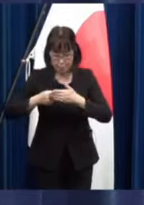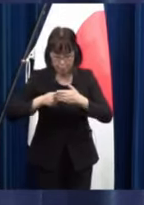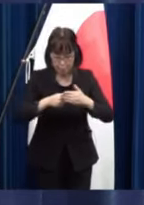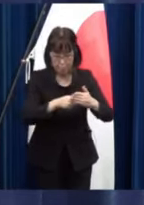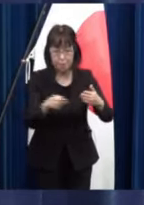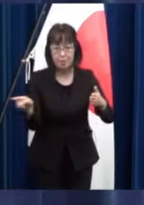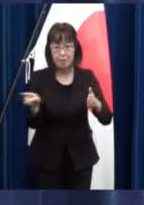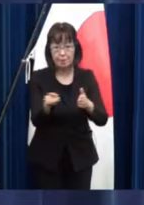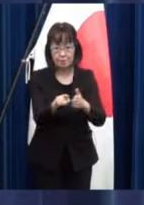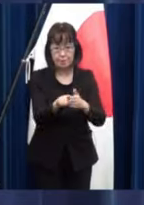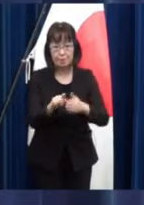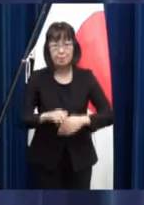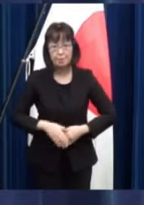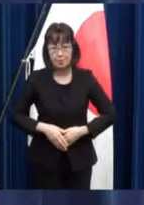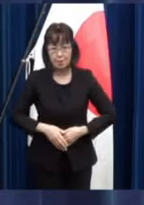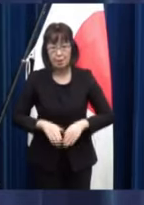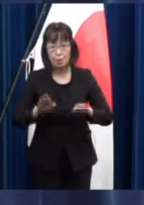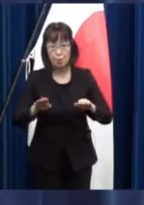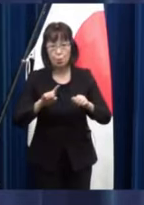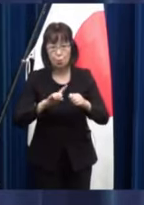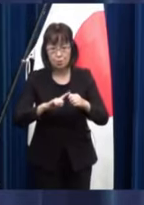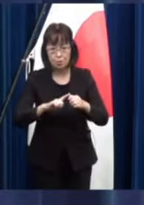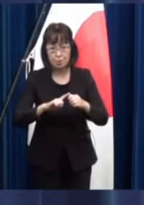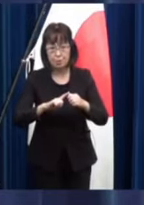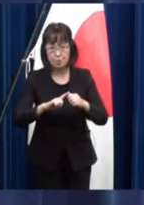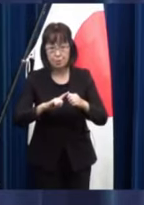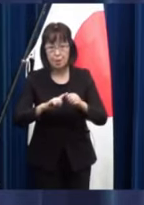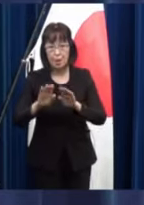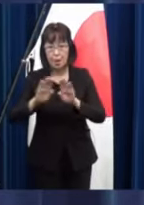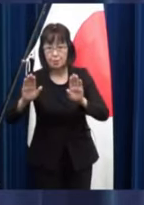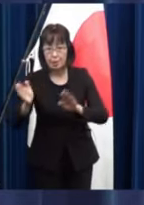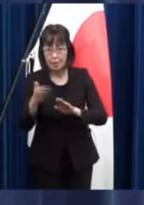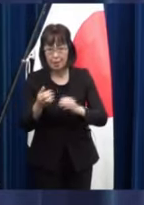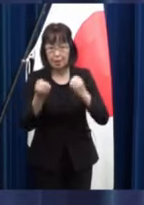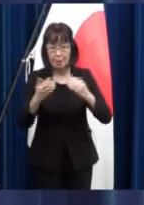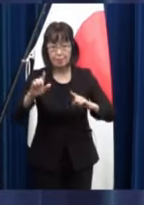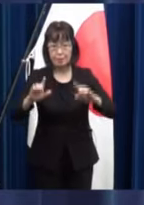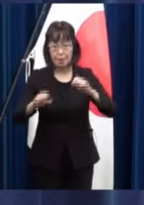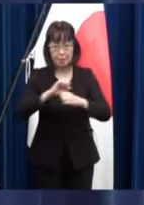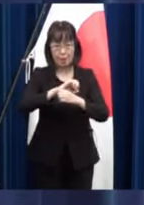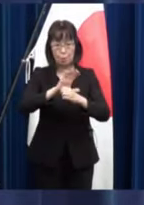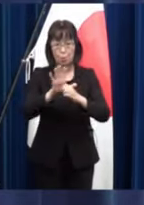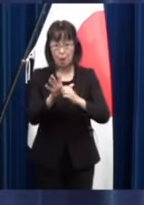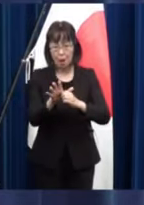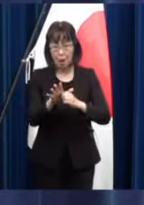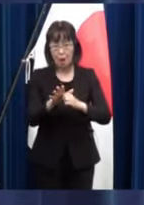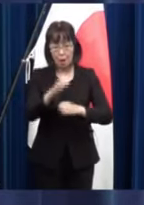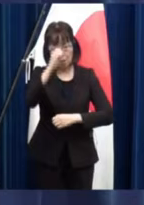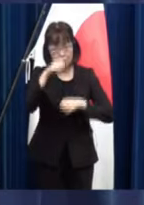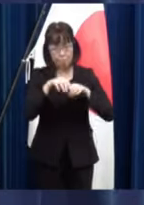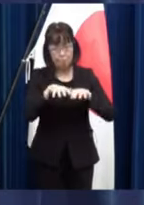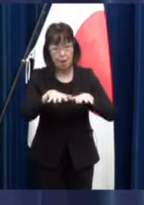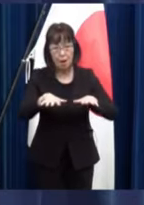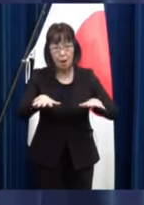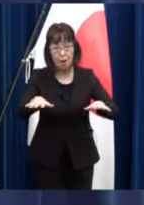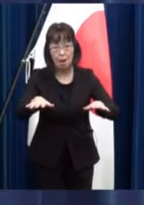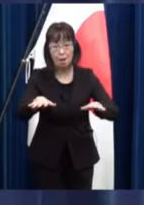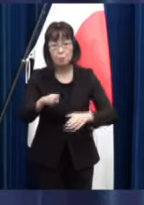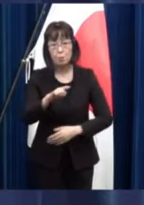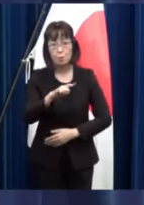。また今年に入ってからは、新型ウイルス、この感染症の拡大